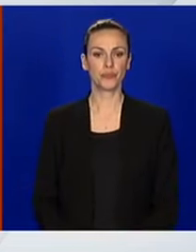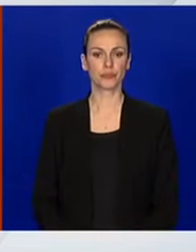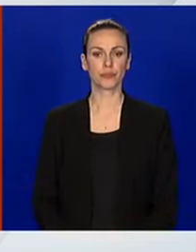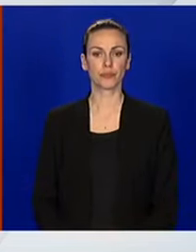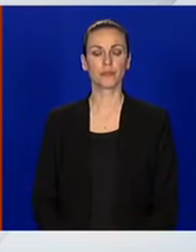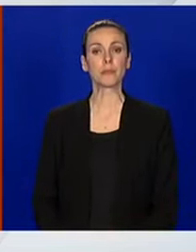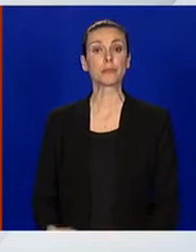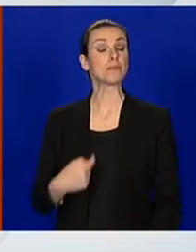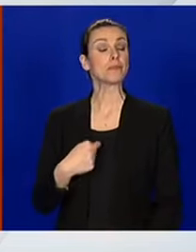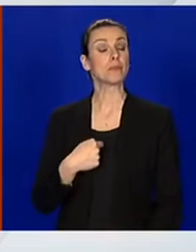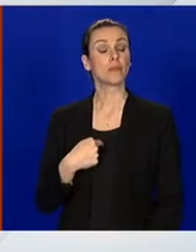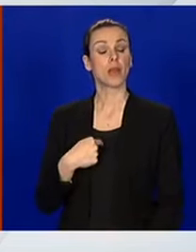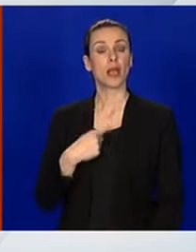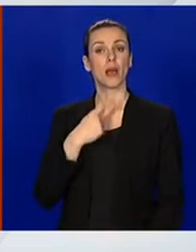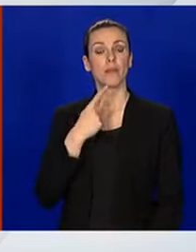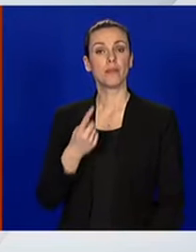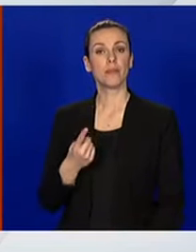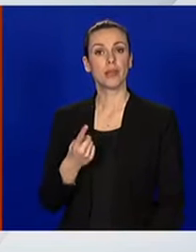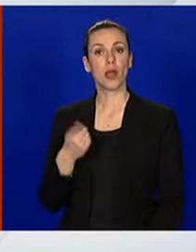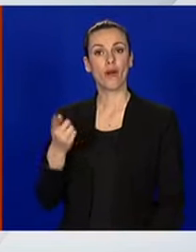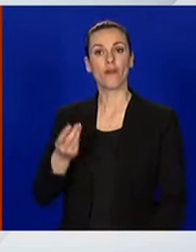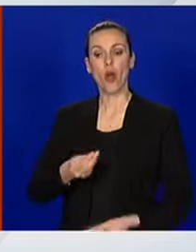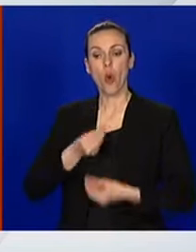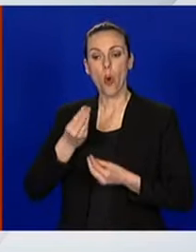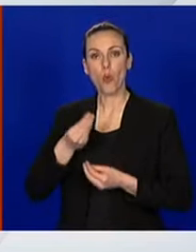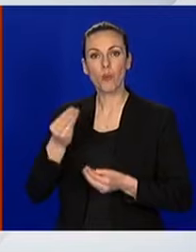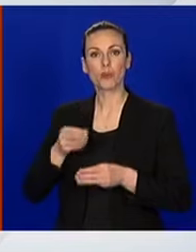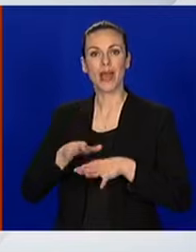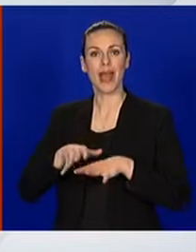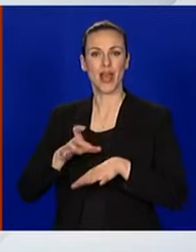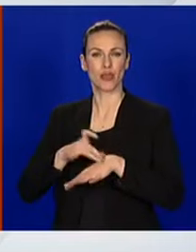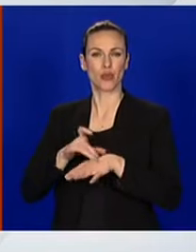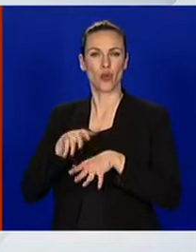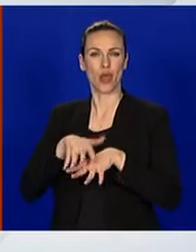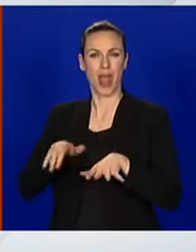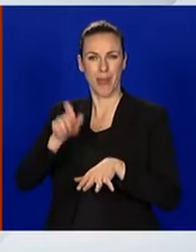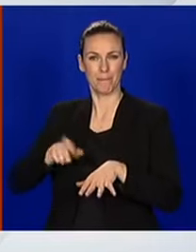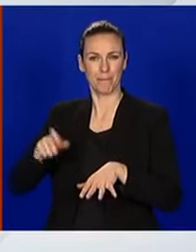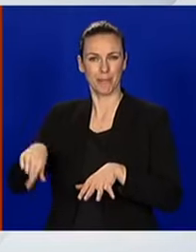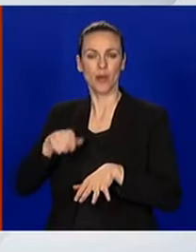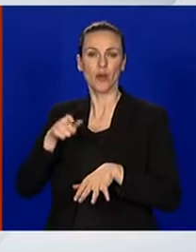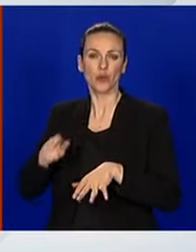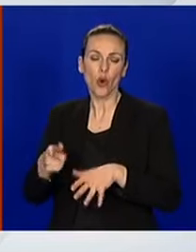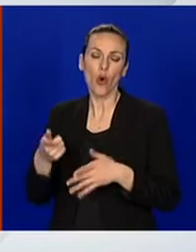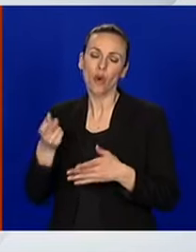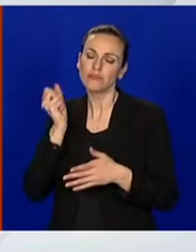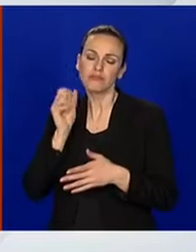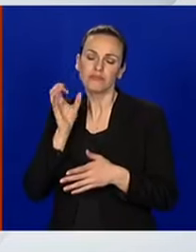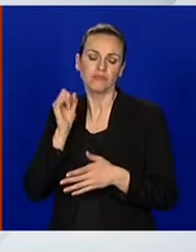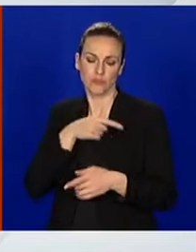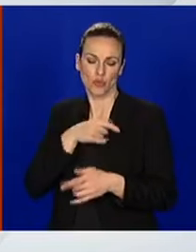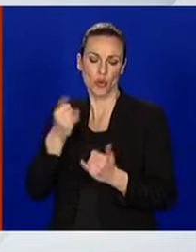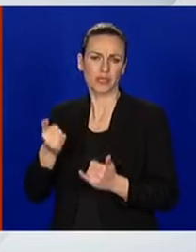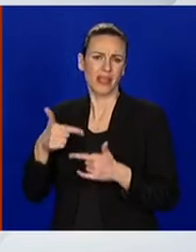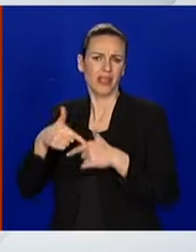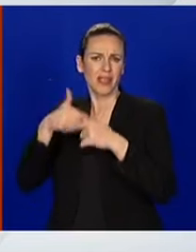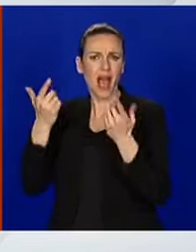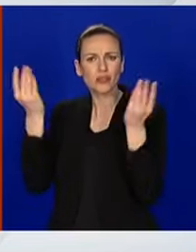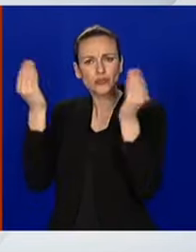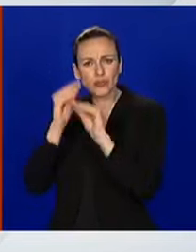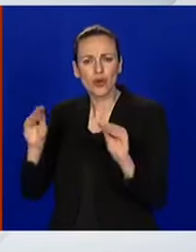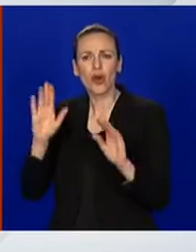Ja bih kazao da upute epidemiologa sve ove dane su više nego jasne. Koliko